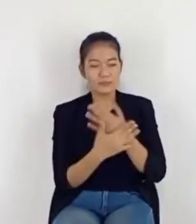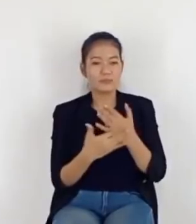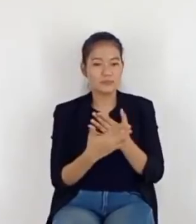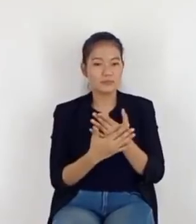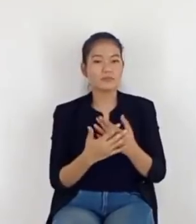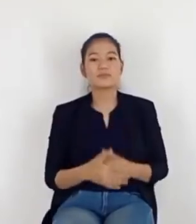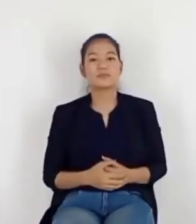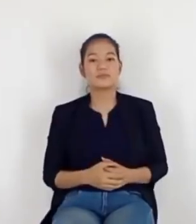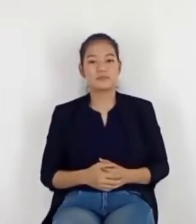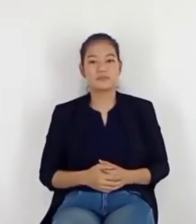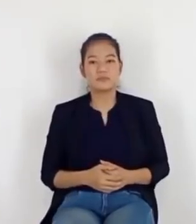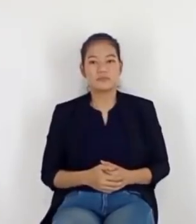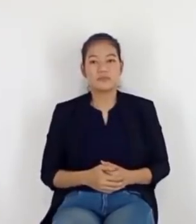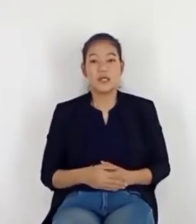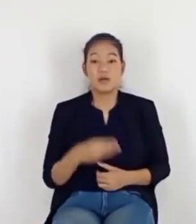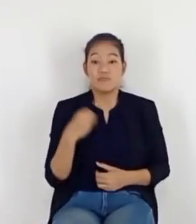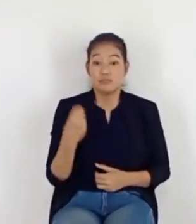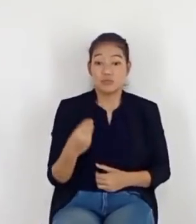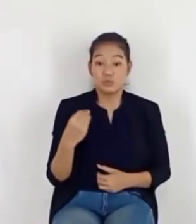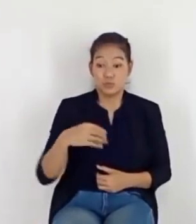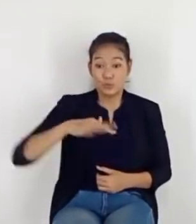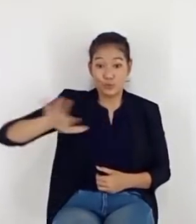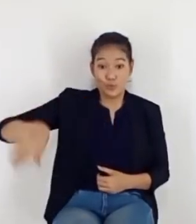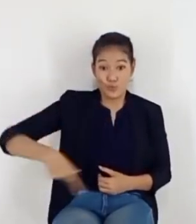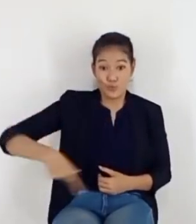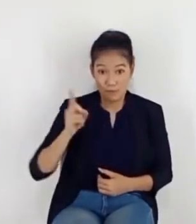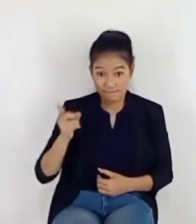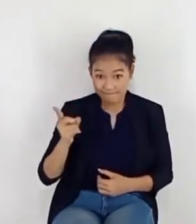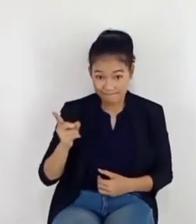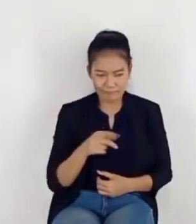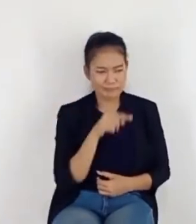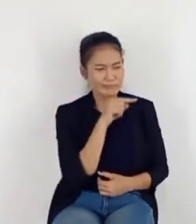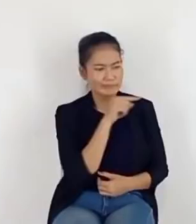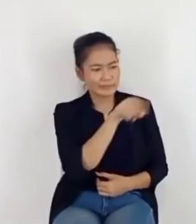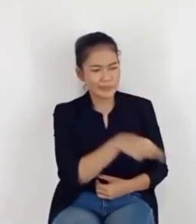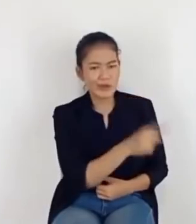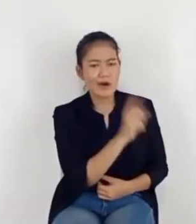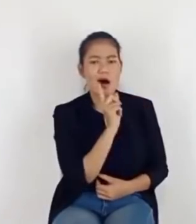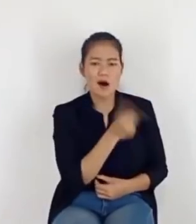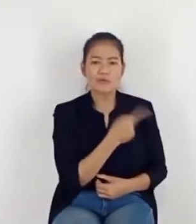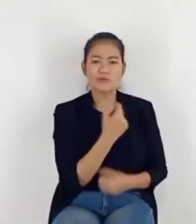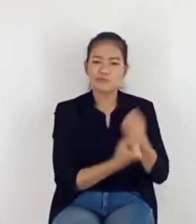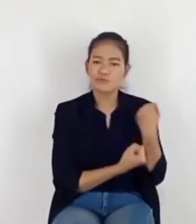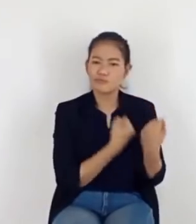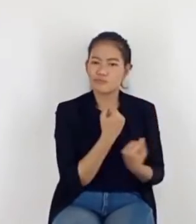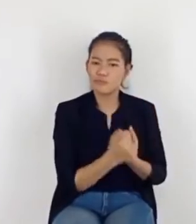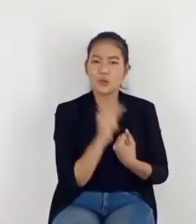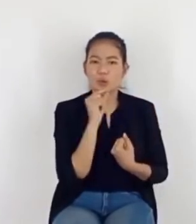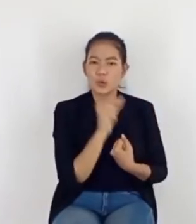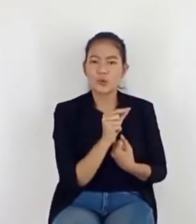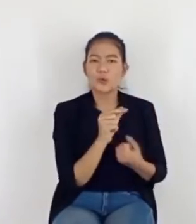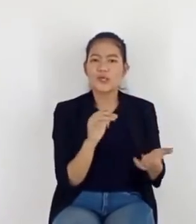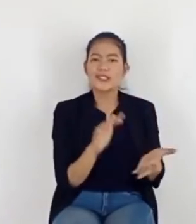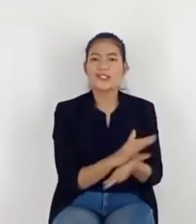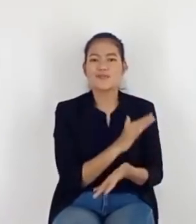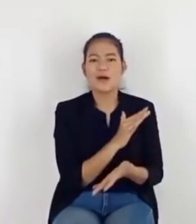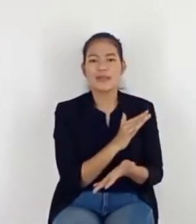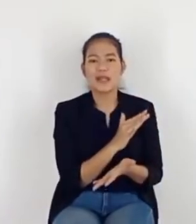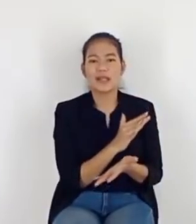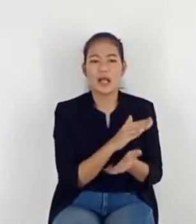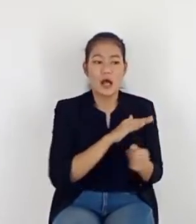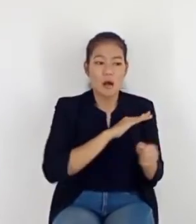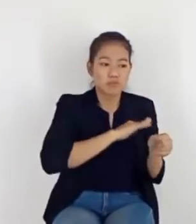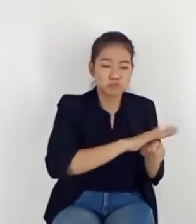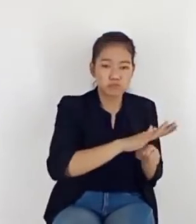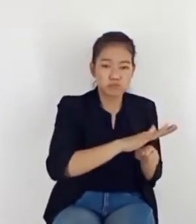kekasih, sambil menantikan semuanya ini, kamu harus berusaha supaya kamu kedapatan tak bercacat